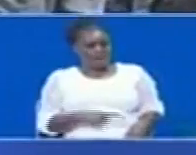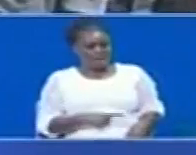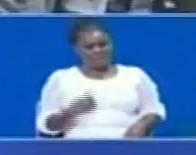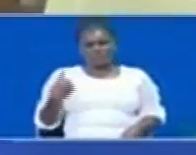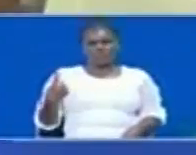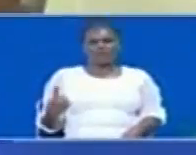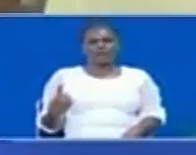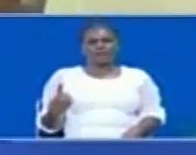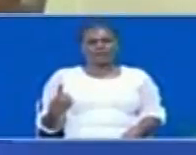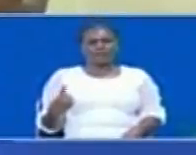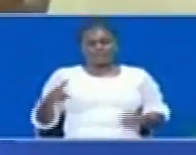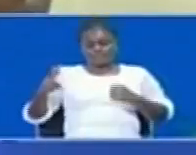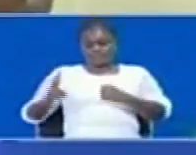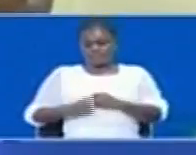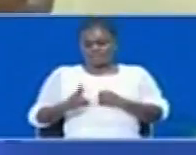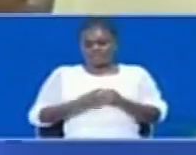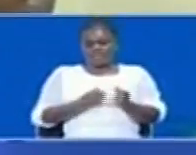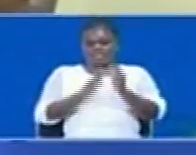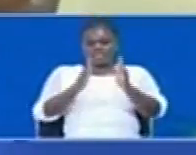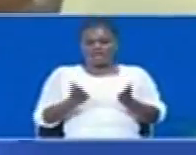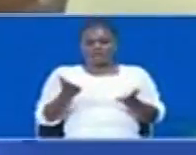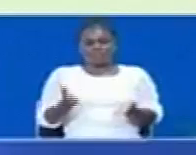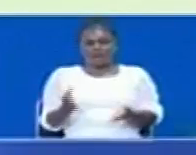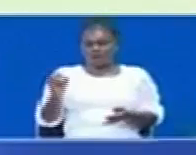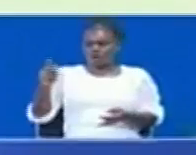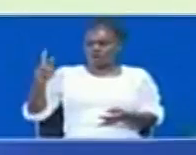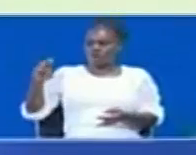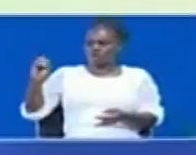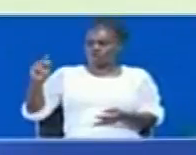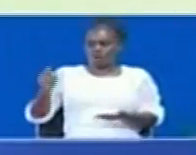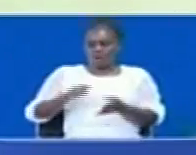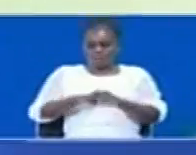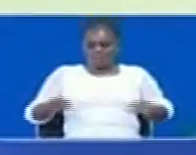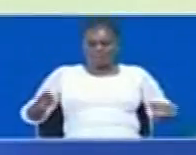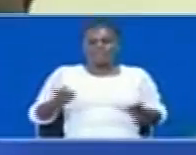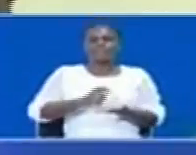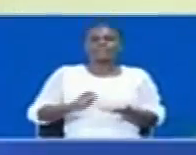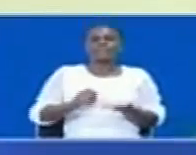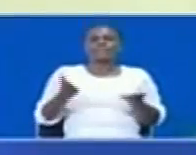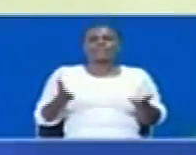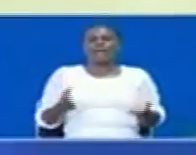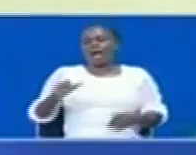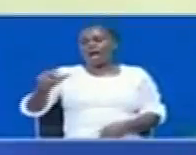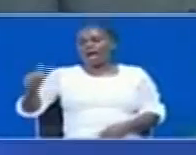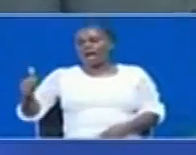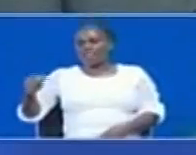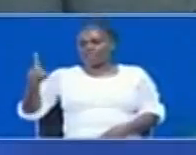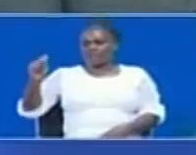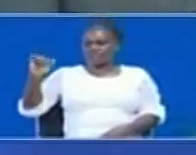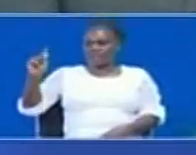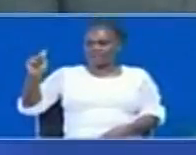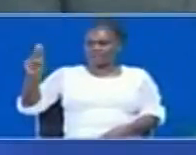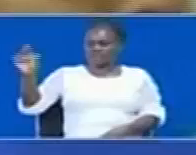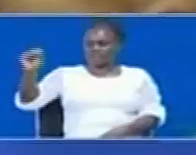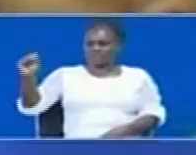mmoja. Saba hao wanaongozwa na mwenyekiti Samuel Oroko na katibu mkuu Ouma Oluga. Wengine ni Titus Ondoro,